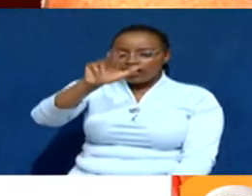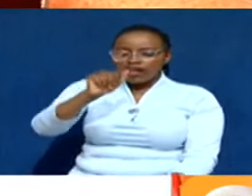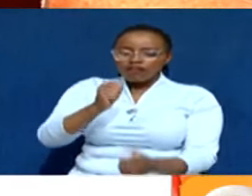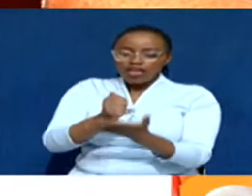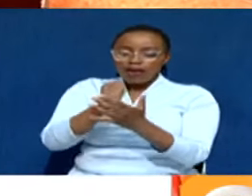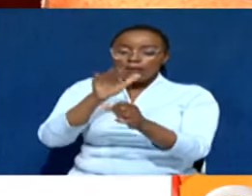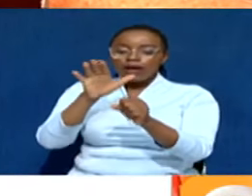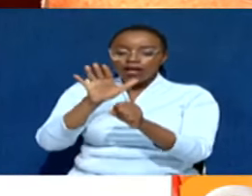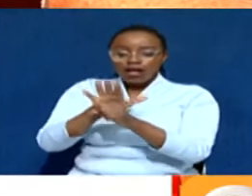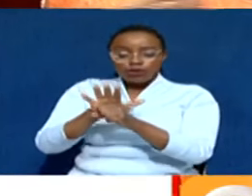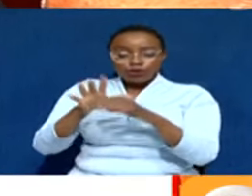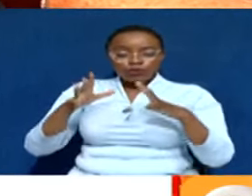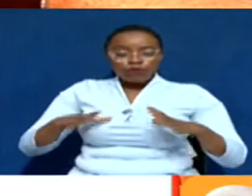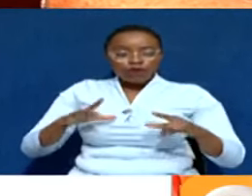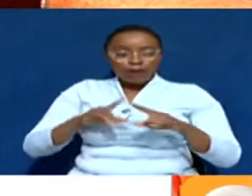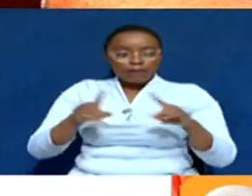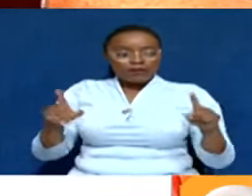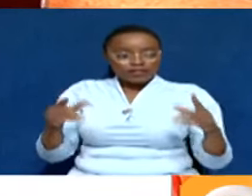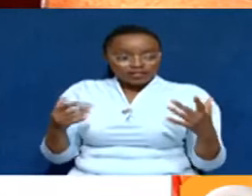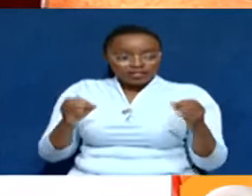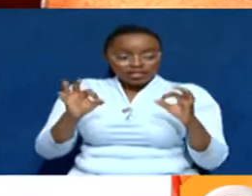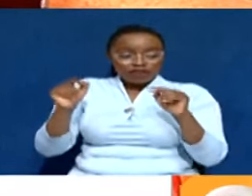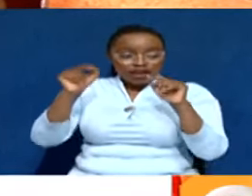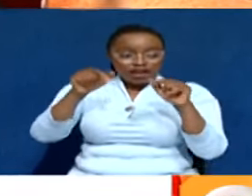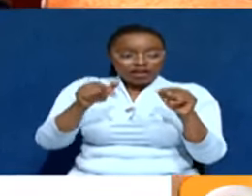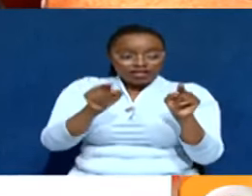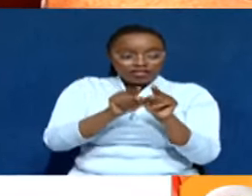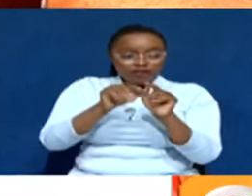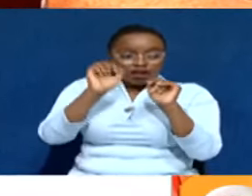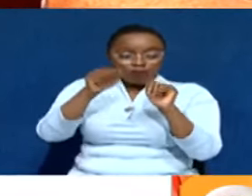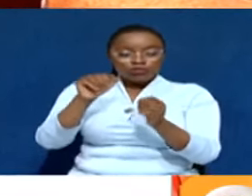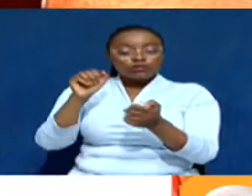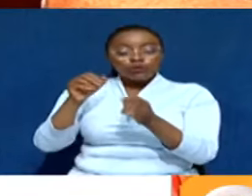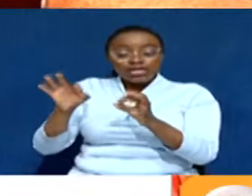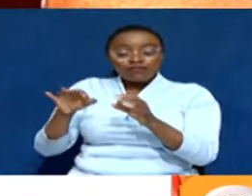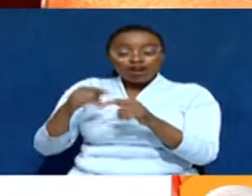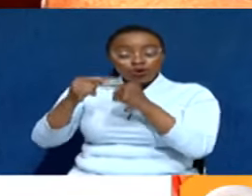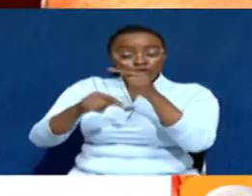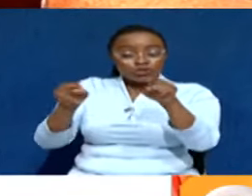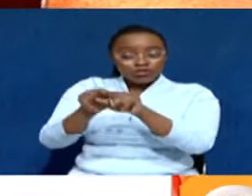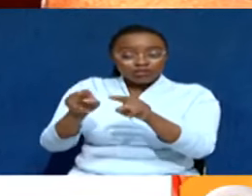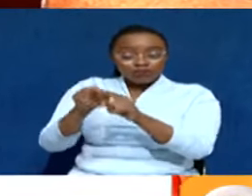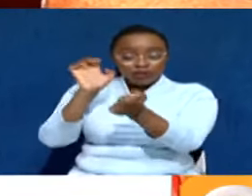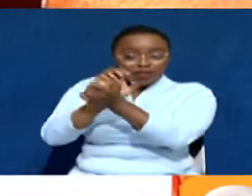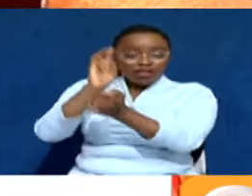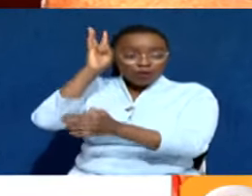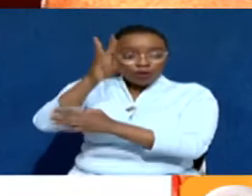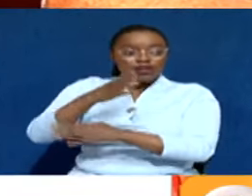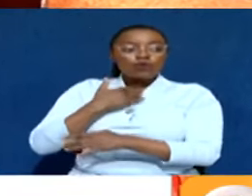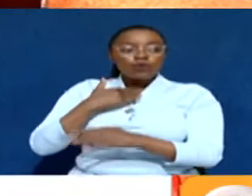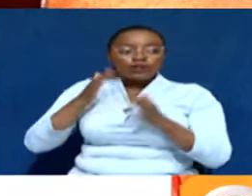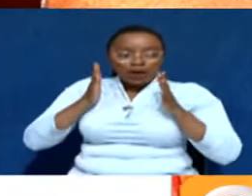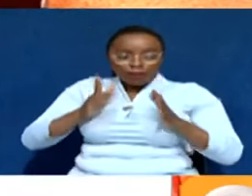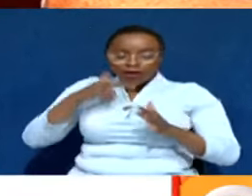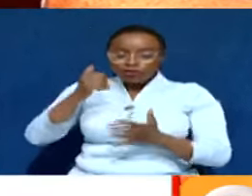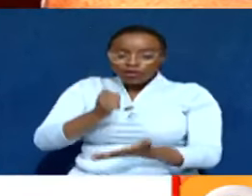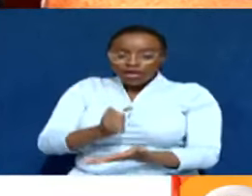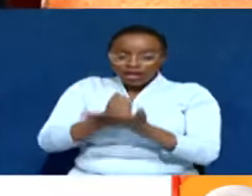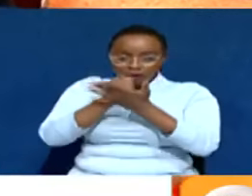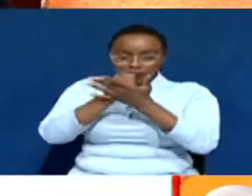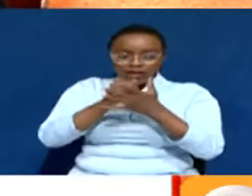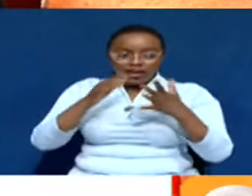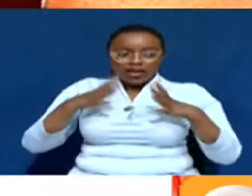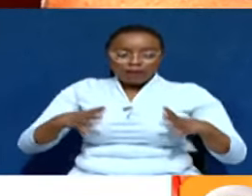anasaidia pia watu. But hata sasa akikuja sana pia anaweza wekwa ndani. Because hawataki mtu mwenye